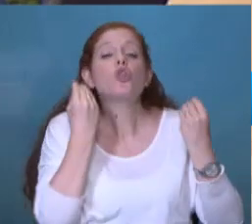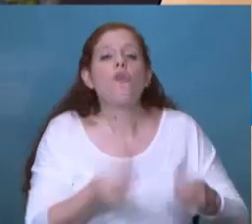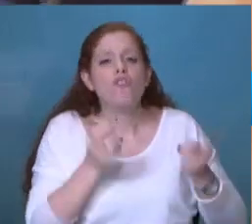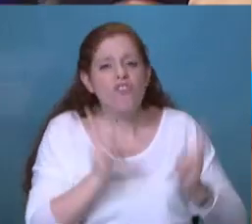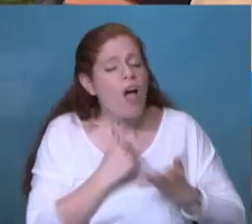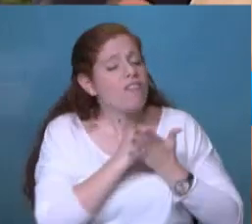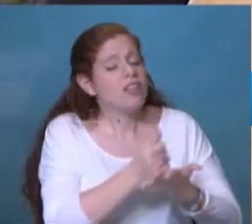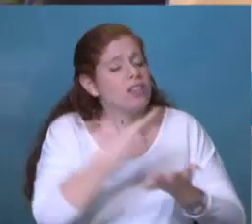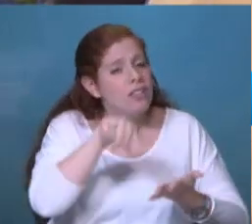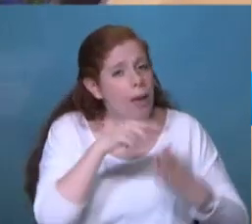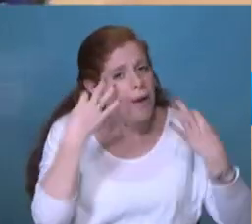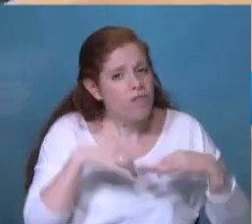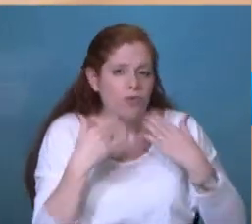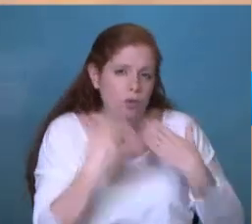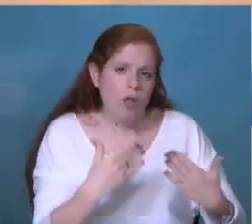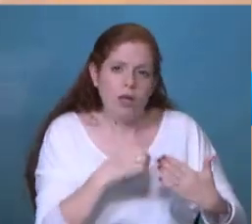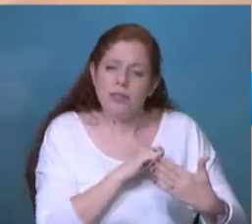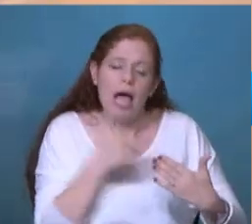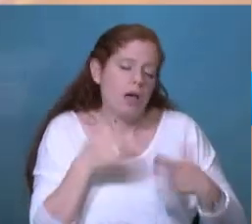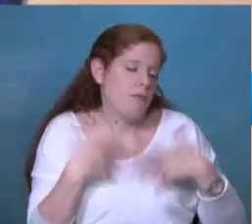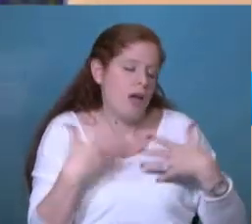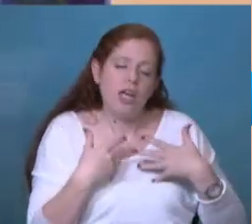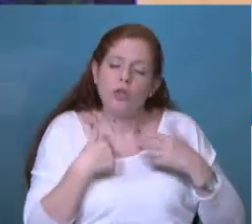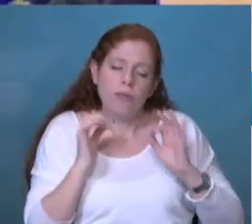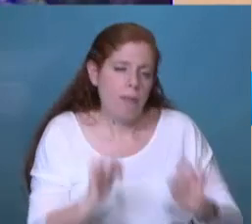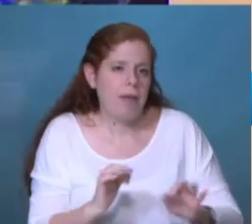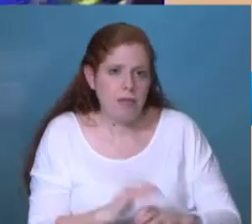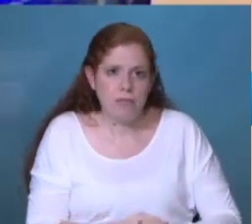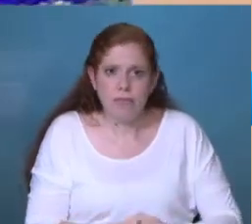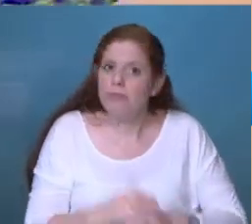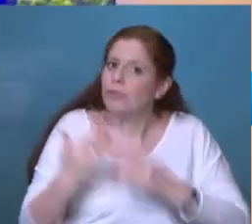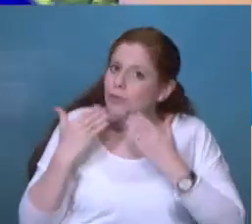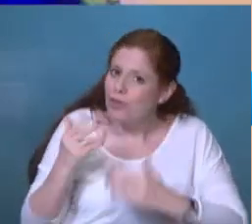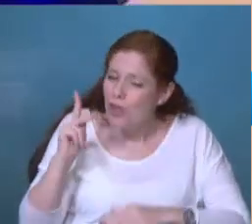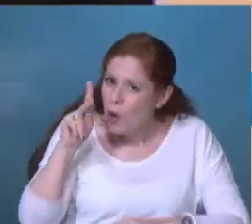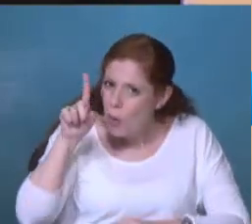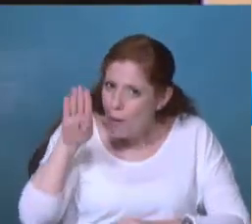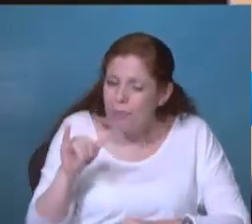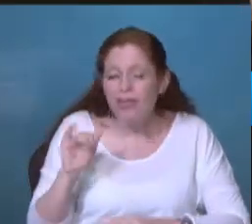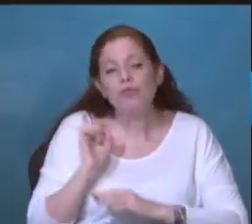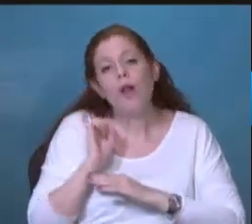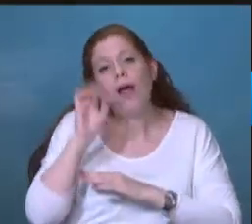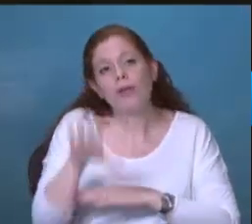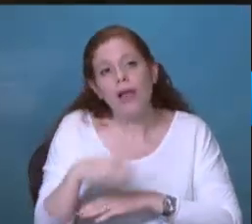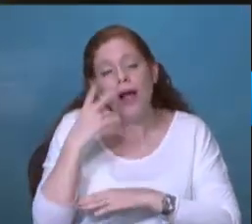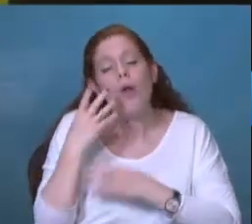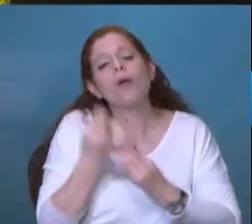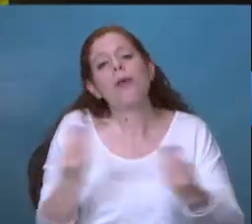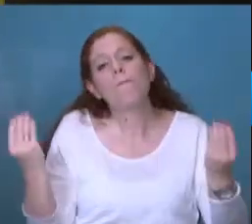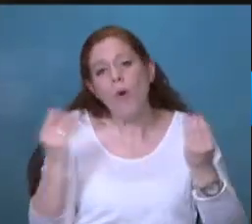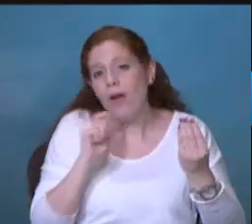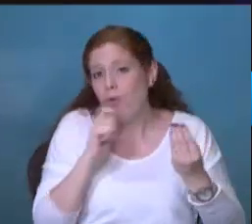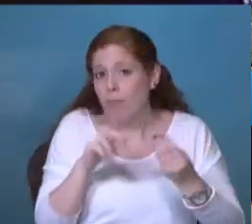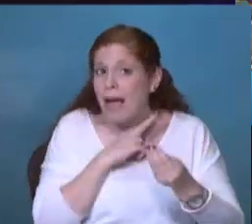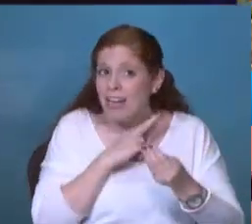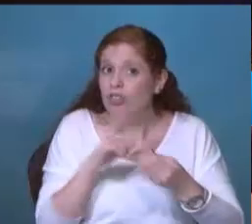בכבוד. תודה על זה. זה הכי מרגש אותי, באמת. תודה רבה, קובי. אני שולחת אותך לדרכך לעוד המון המון ראיונות באנגלית.